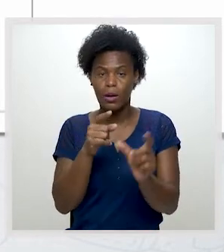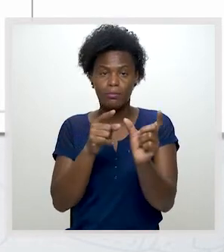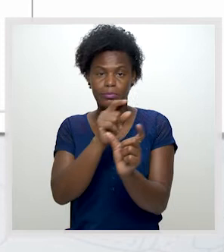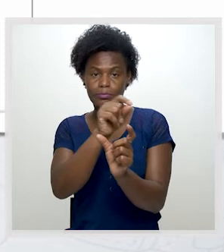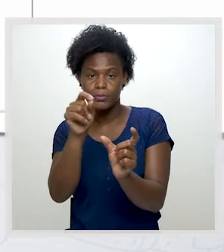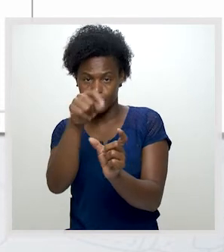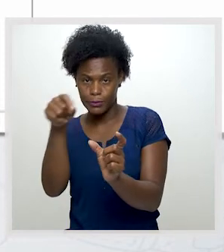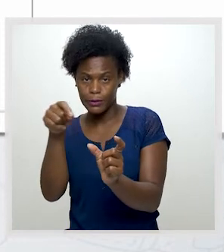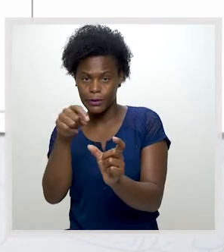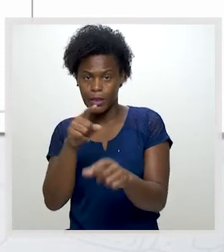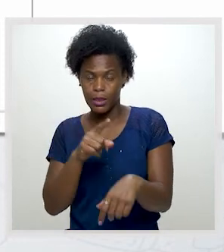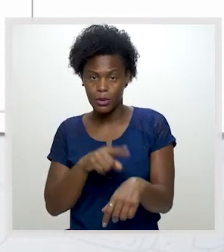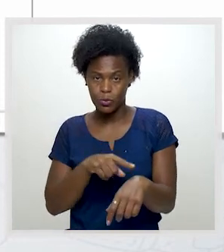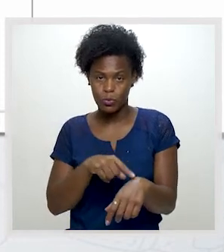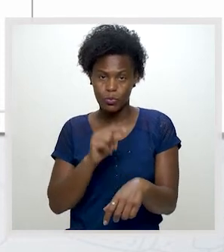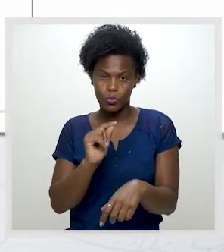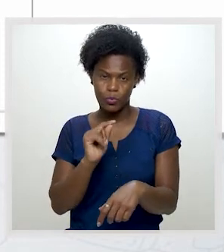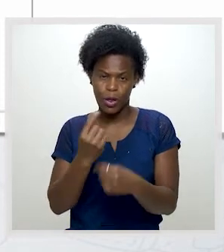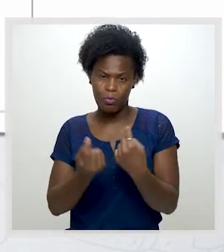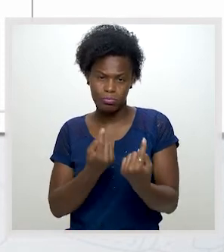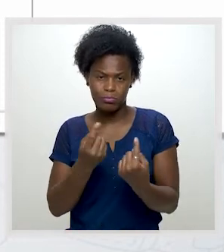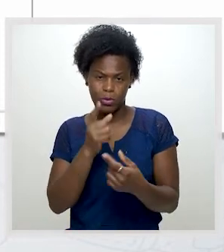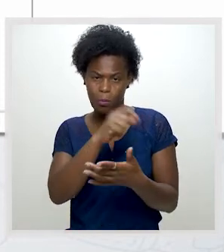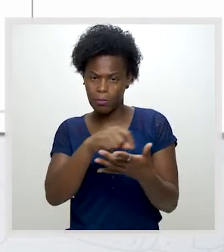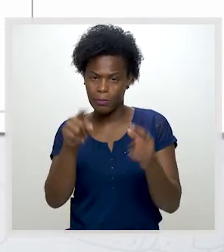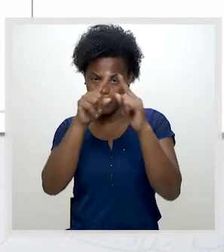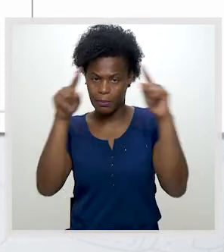tout à l'heure, je te laisse quelques secondes pour compléter le tableau.